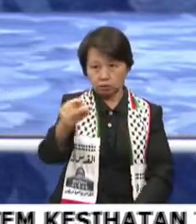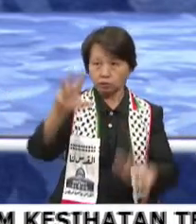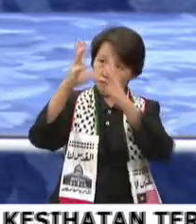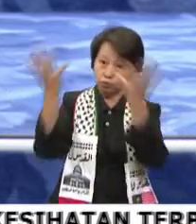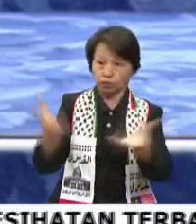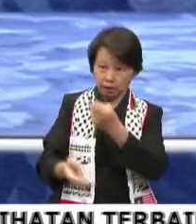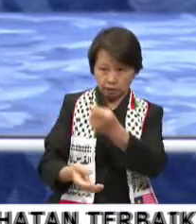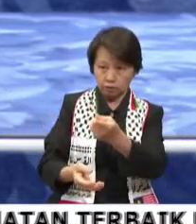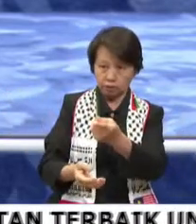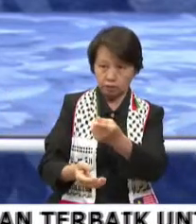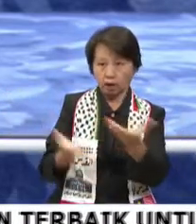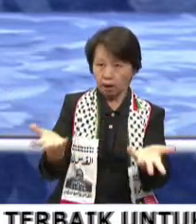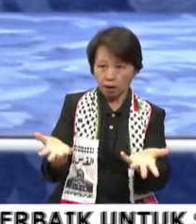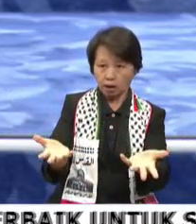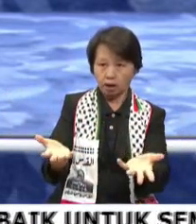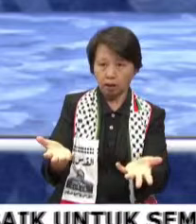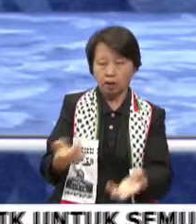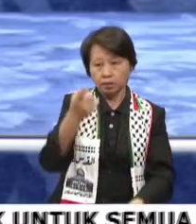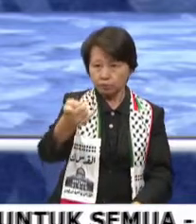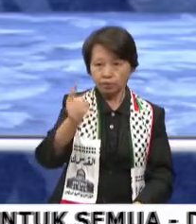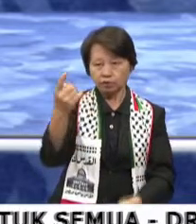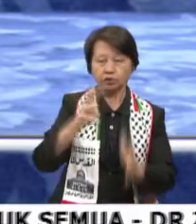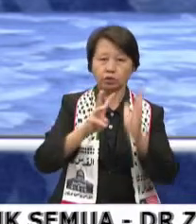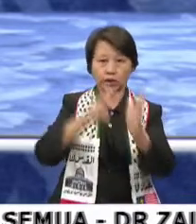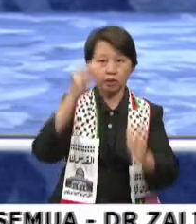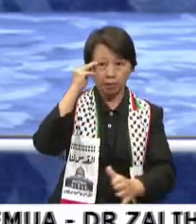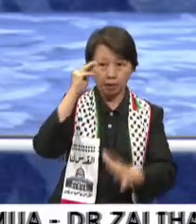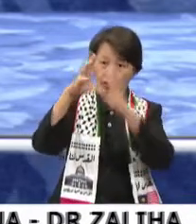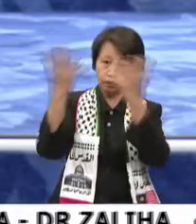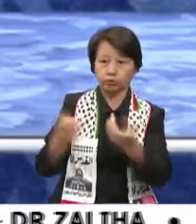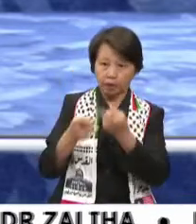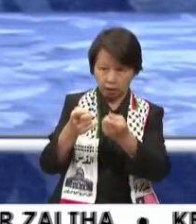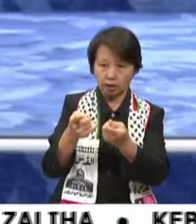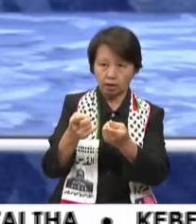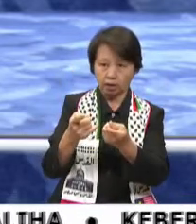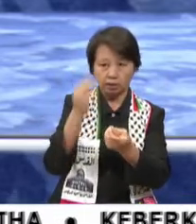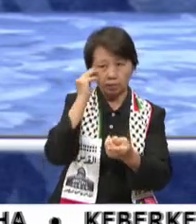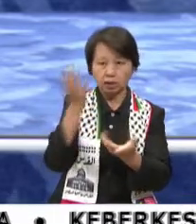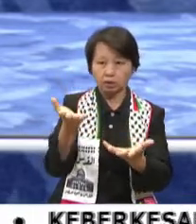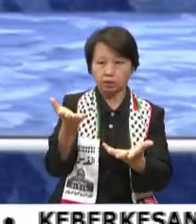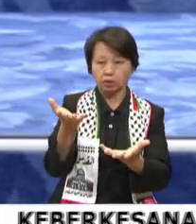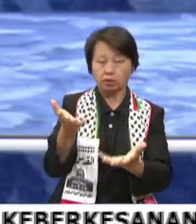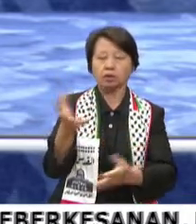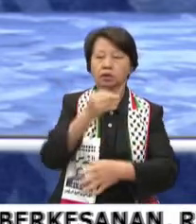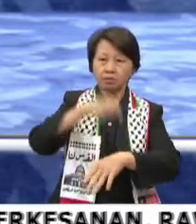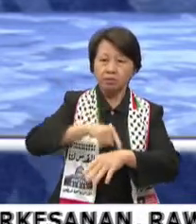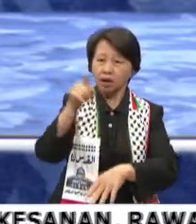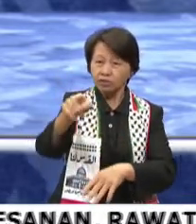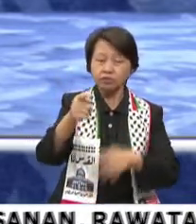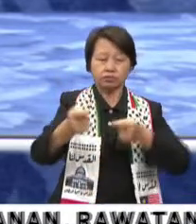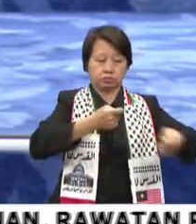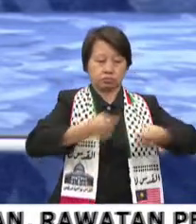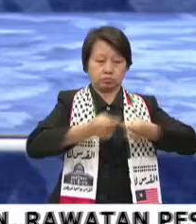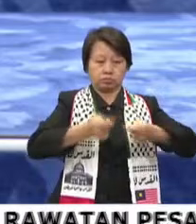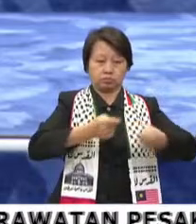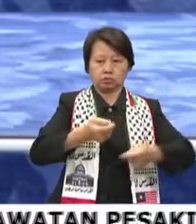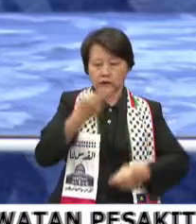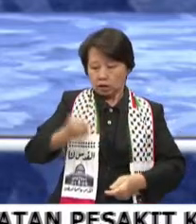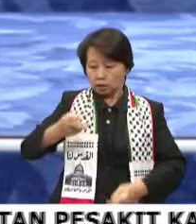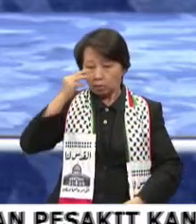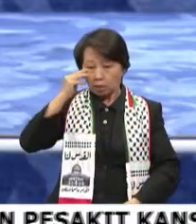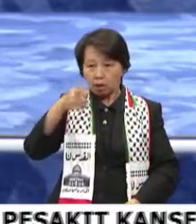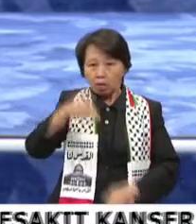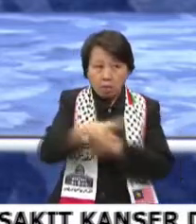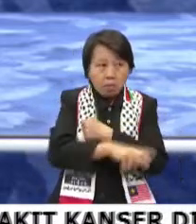dunia ni mereka saaj a wakil Melayu di dunia ini masa mereka perintah harta Melayu